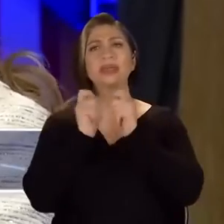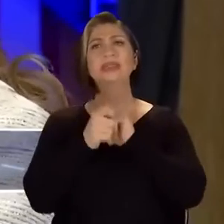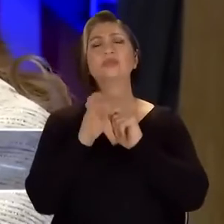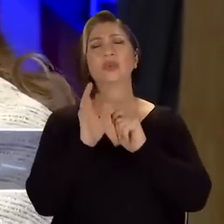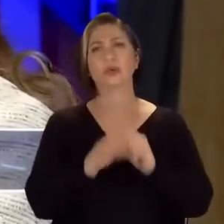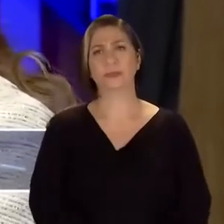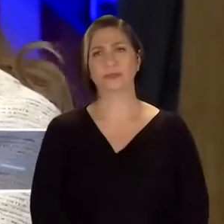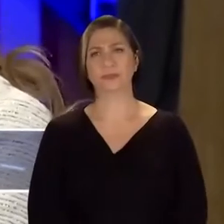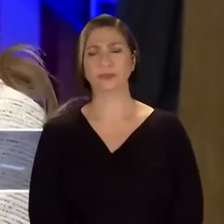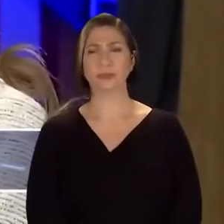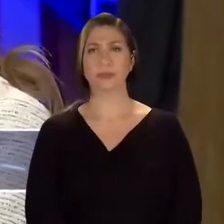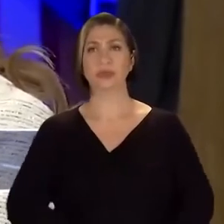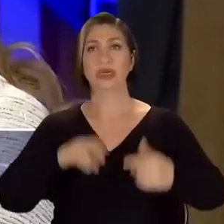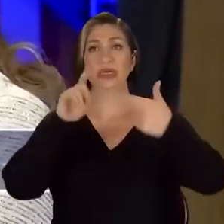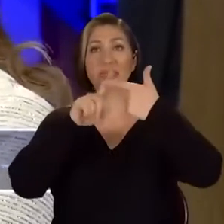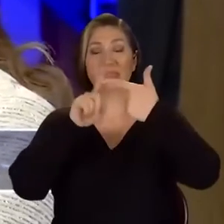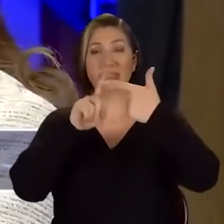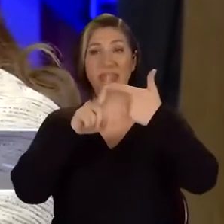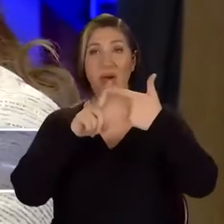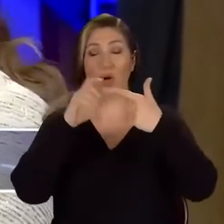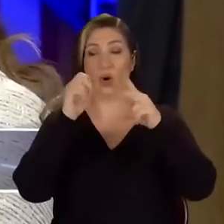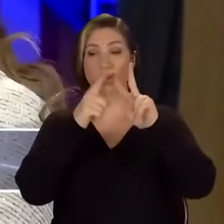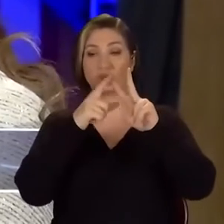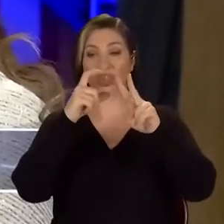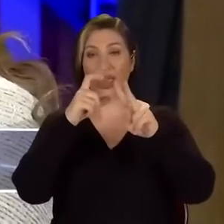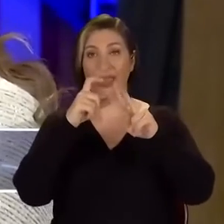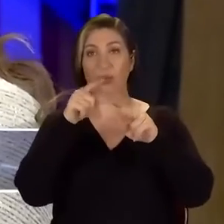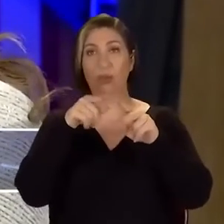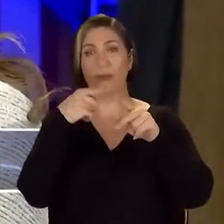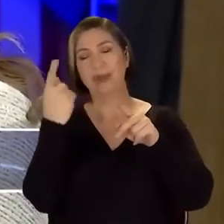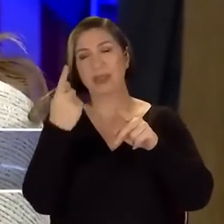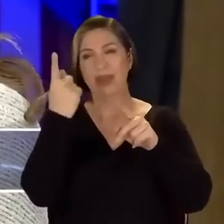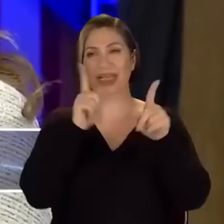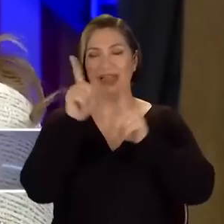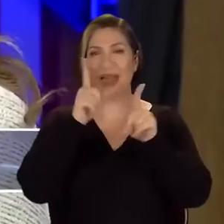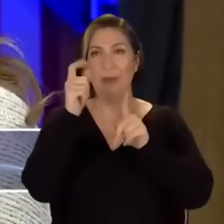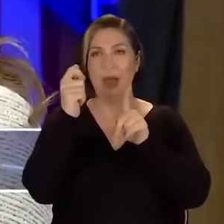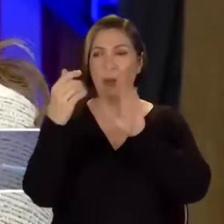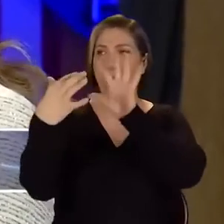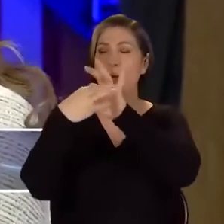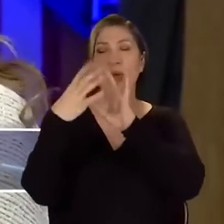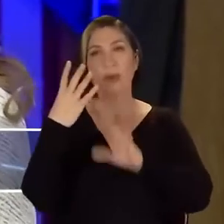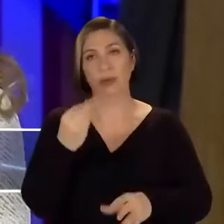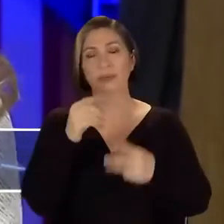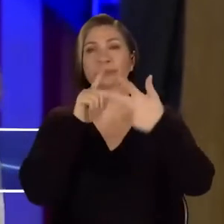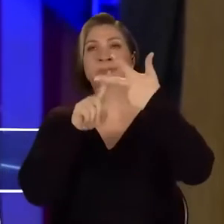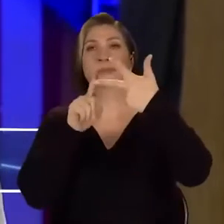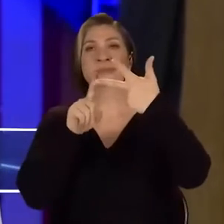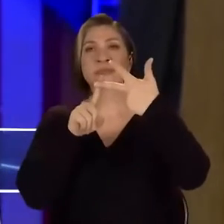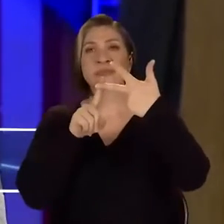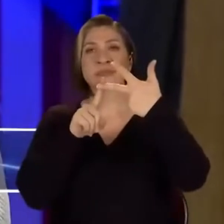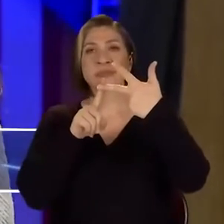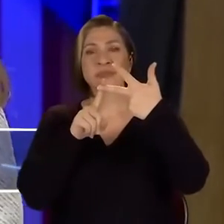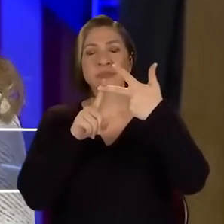gibi. İkinci bir grubu on-chain yani blockchain üzerinde başka bir kripto varlığa endeksi olabilir. Üçüncüsü de